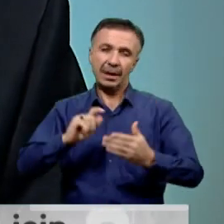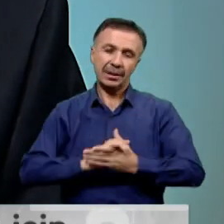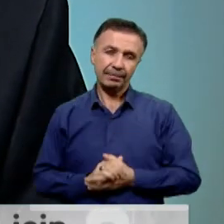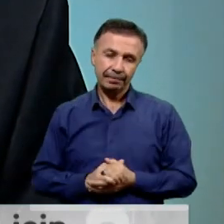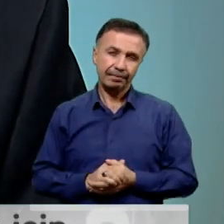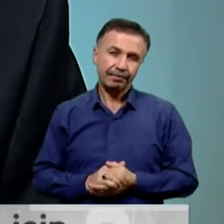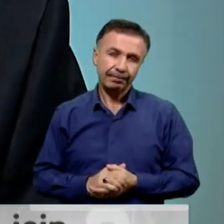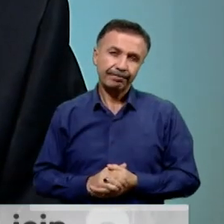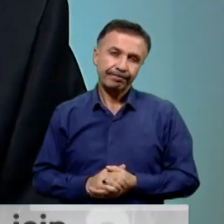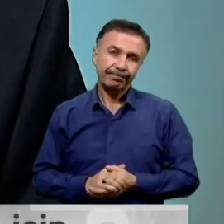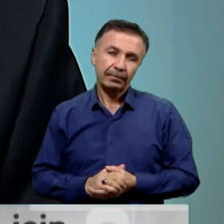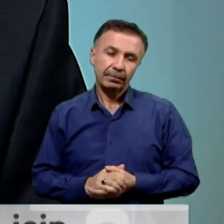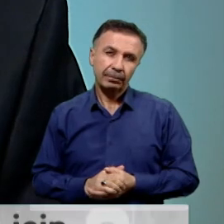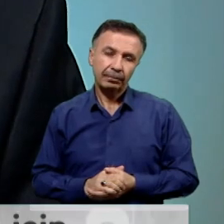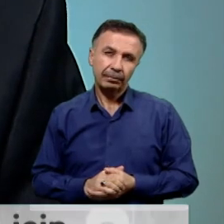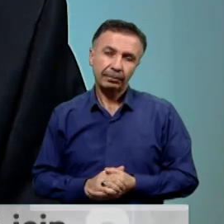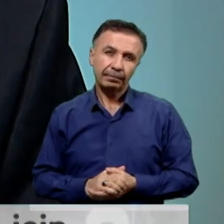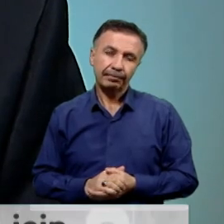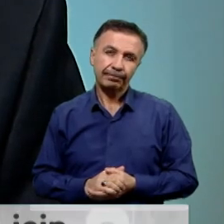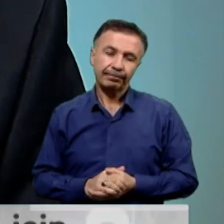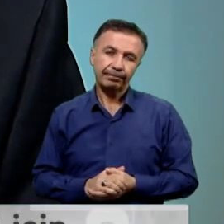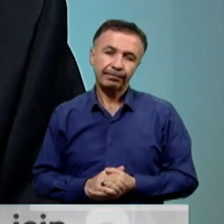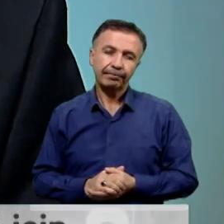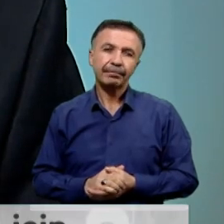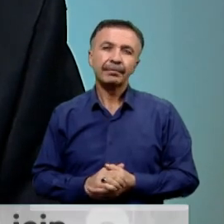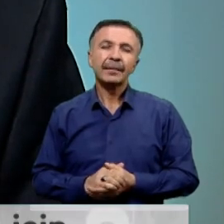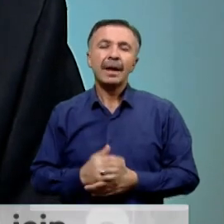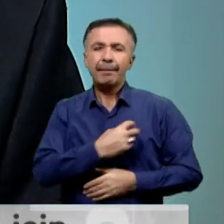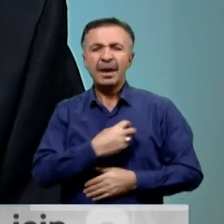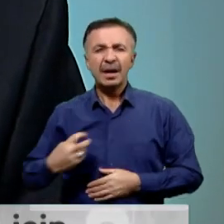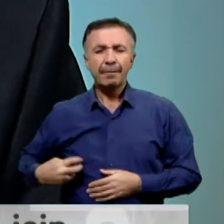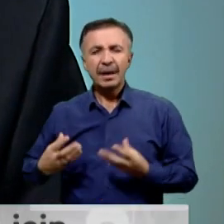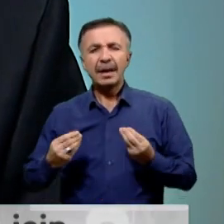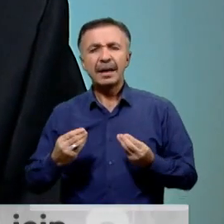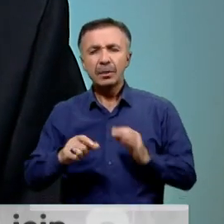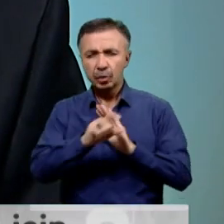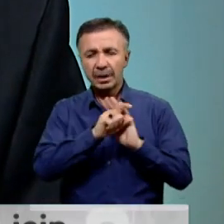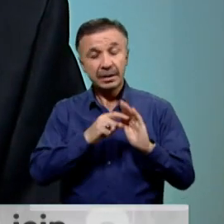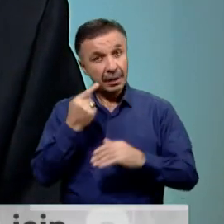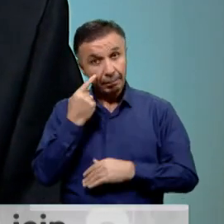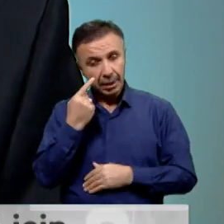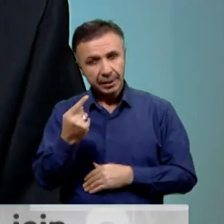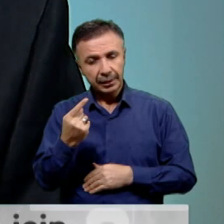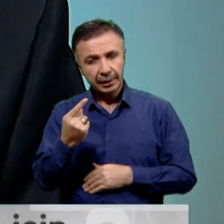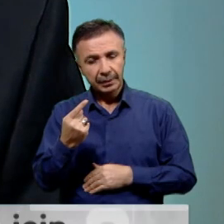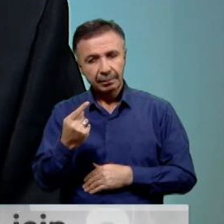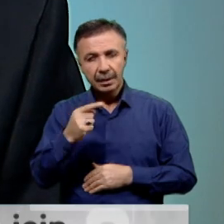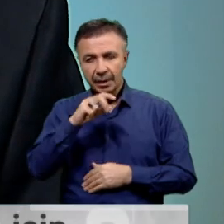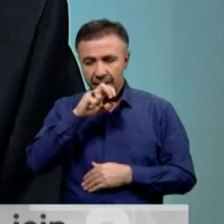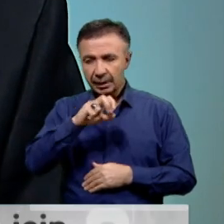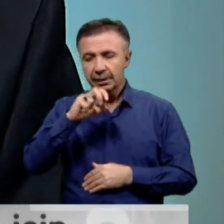mesela bu kardeşimiz ve diğerleri Enbiya suresine şöyle bir bakacaklar. Enbiya suresi